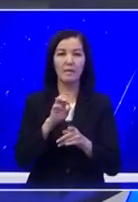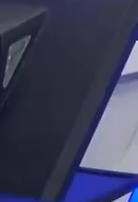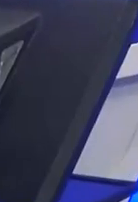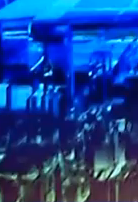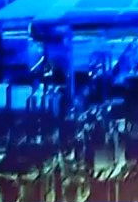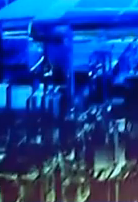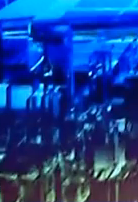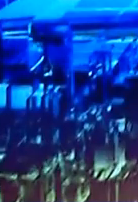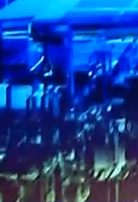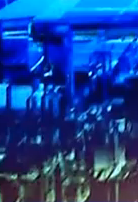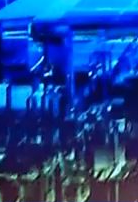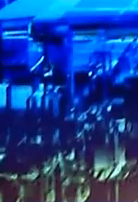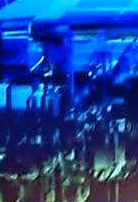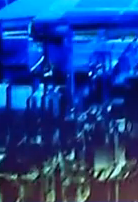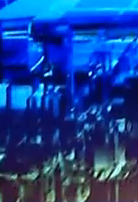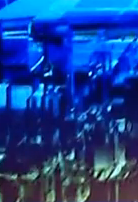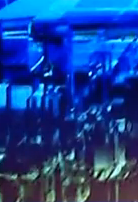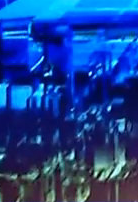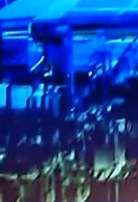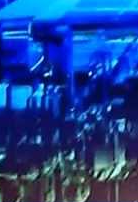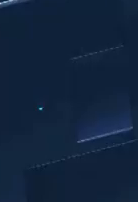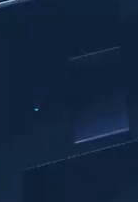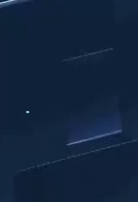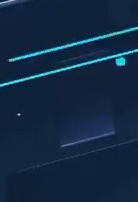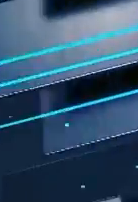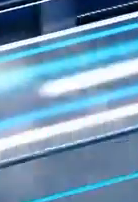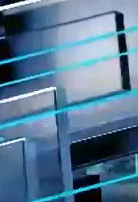Жұмашқызы. Бүгінгі хабарда көретіндеріңіз.